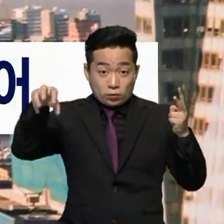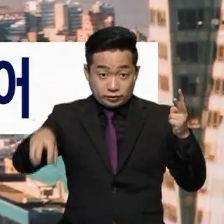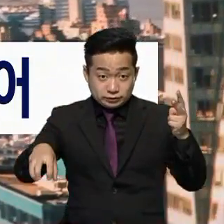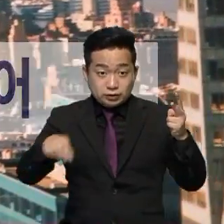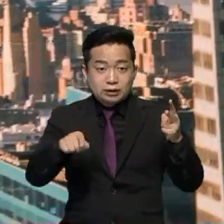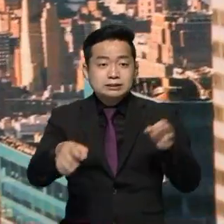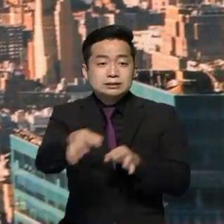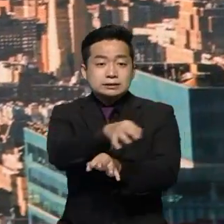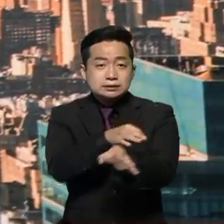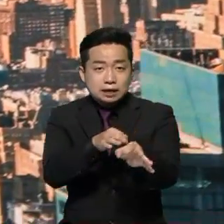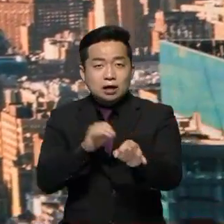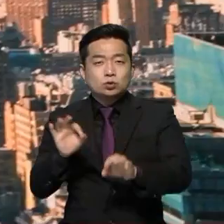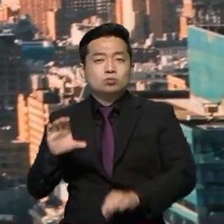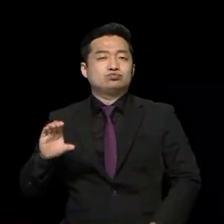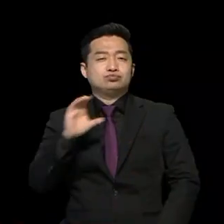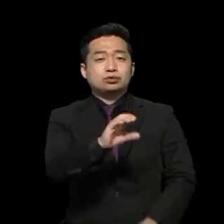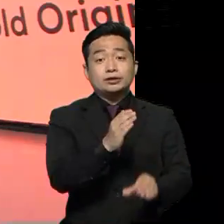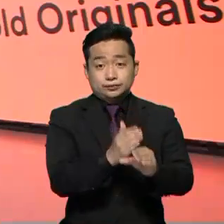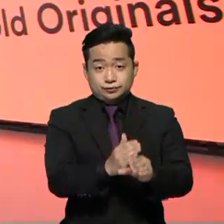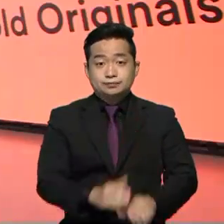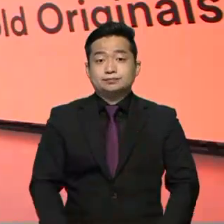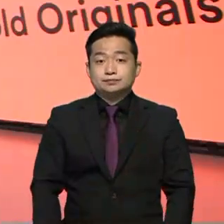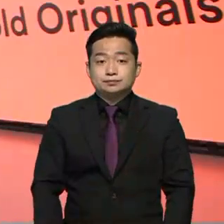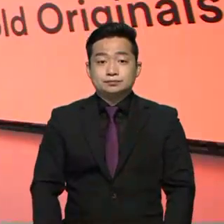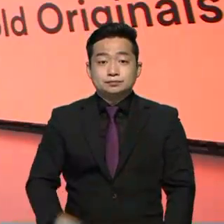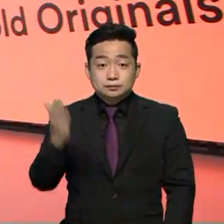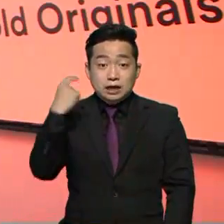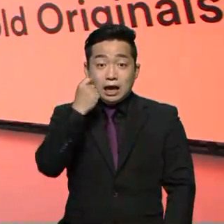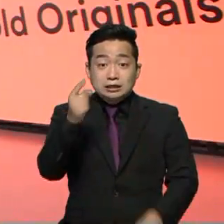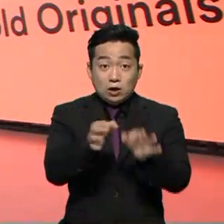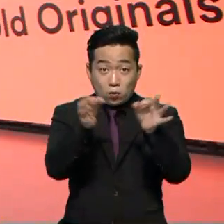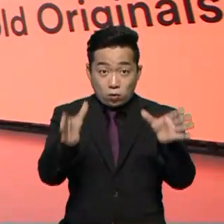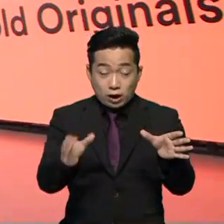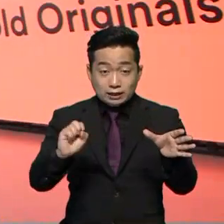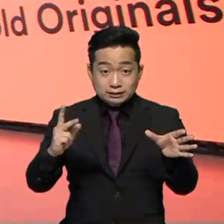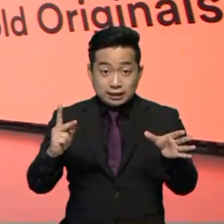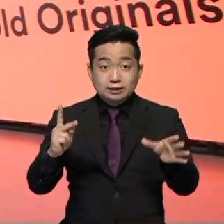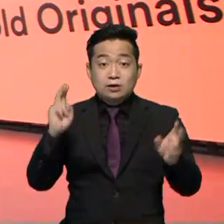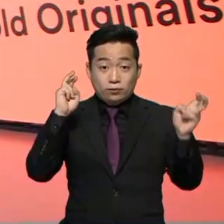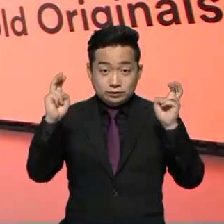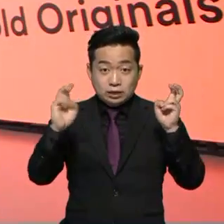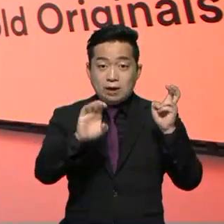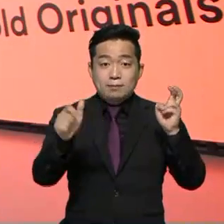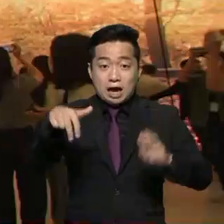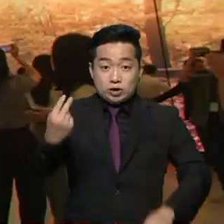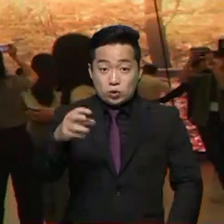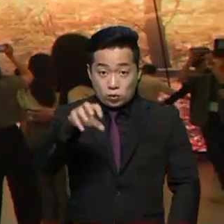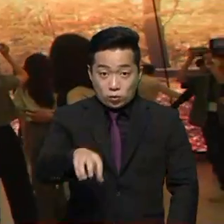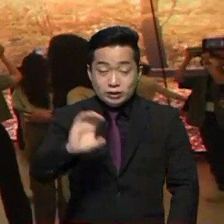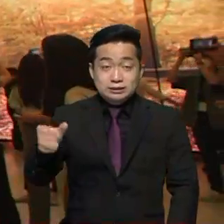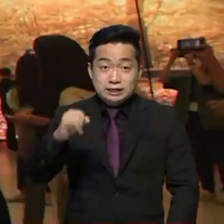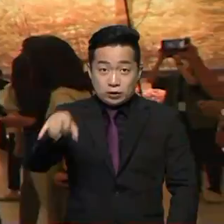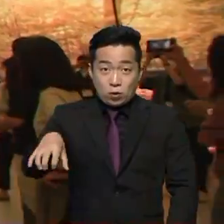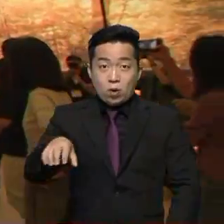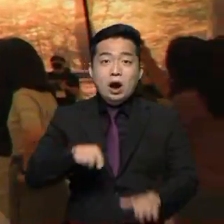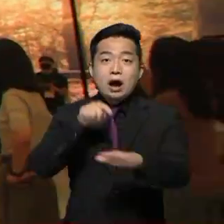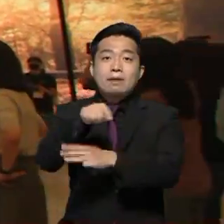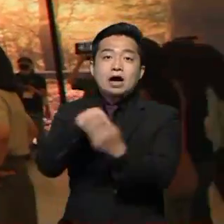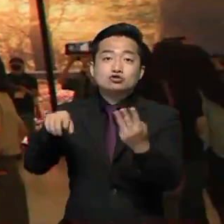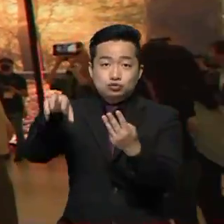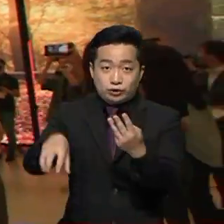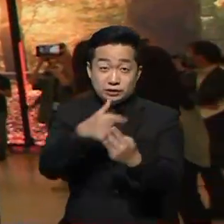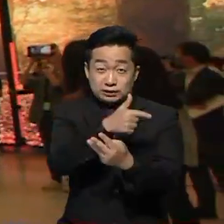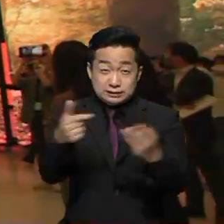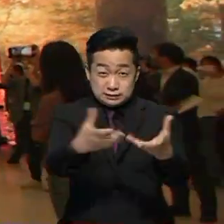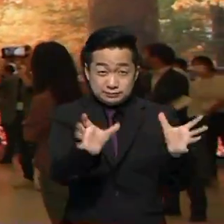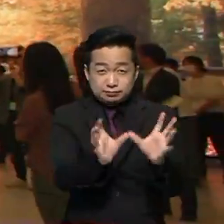이 시장에 뛰어들고 있습니다. 지난 한 달 새 SK텔레콤은 판교에, CJ E&M은 파주에 각각 대형